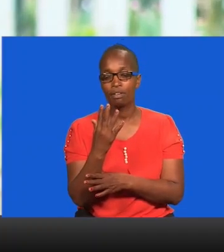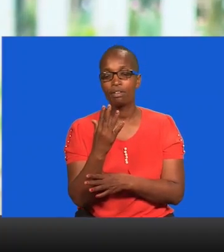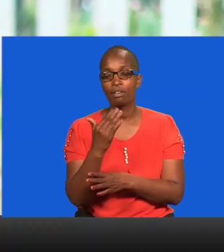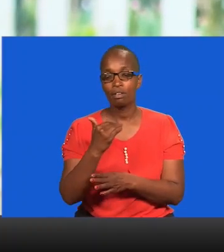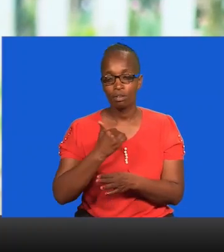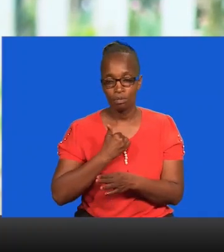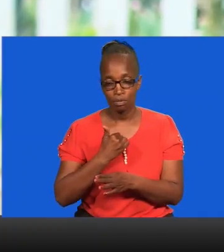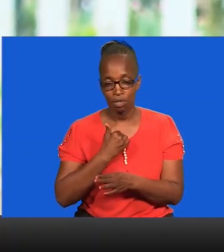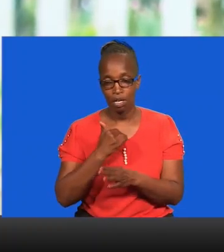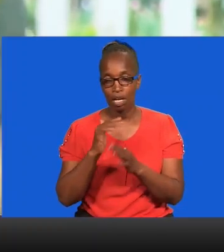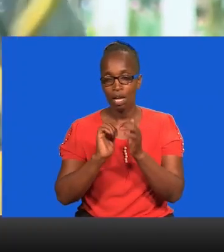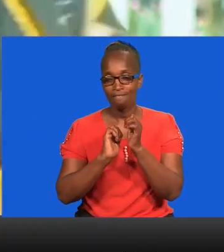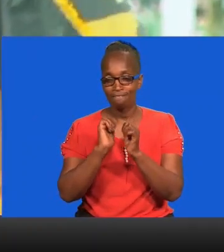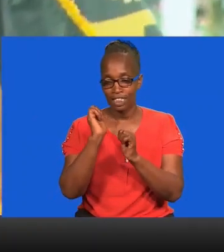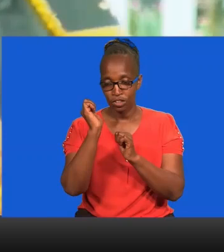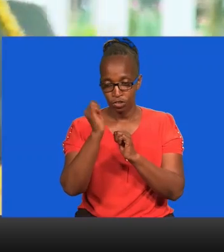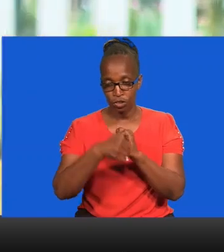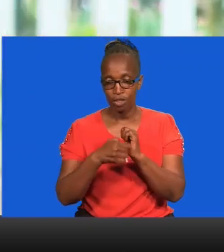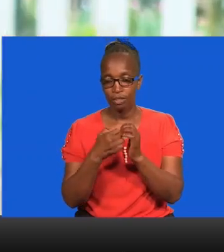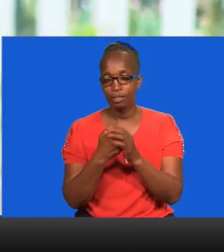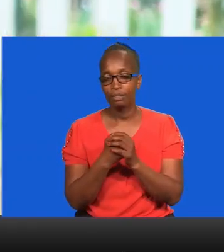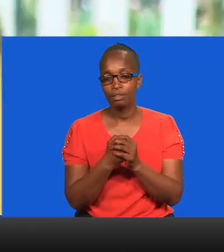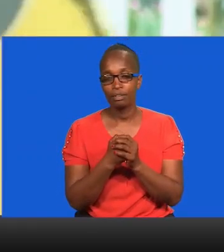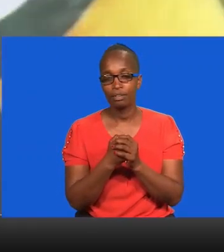We have changed